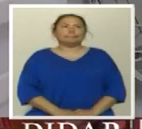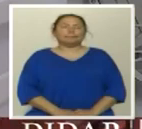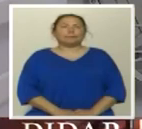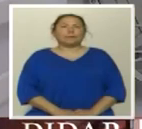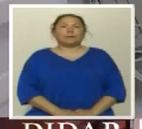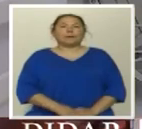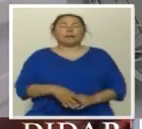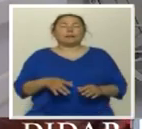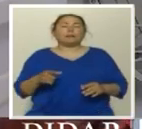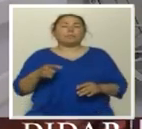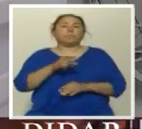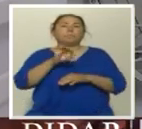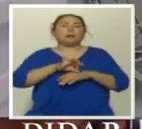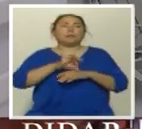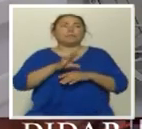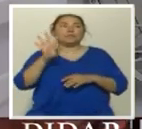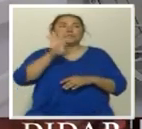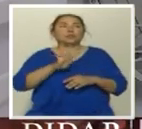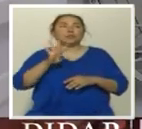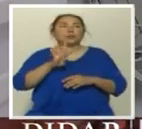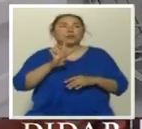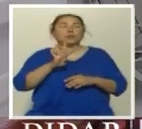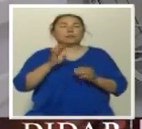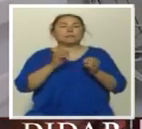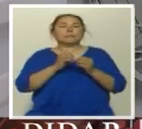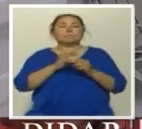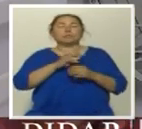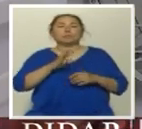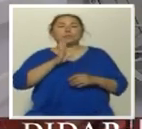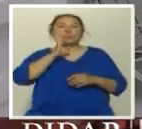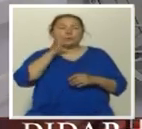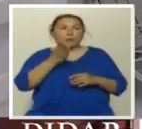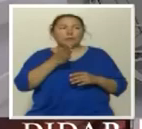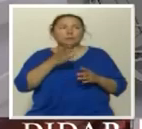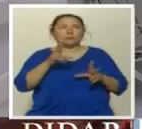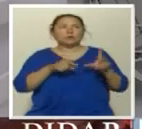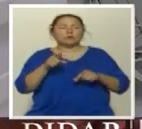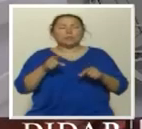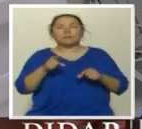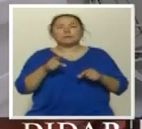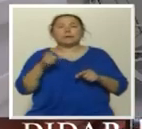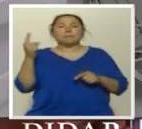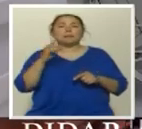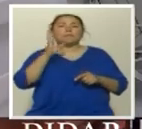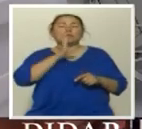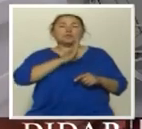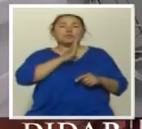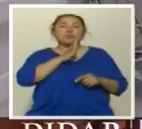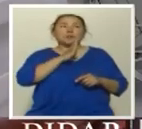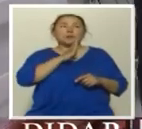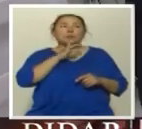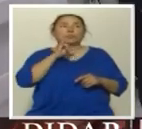Первый наплыв больных у нас было в 4 часа 10 минут утра, и она была в первой партии, вот эта женщина. У